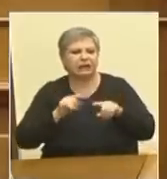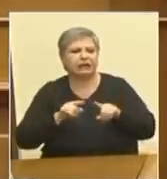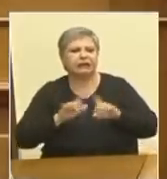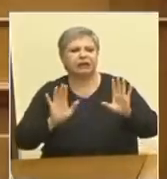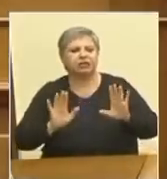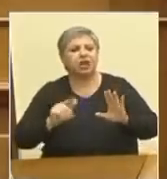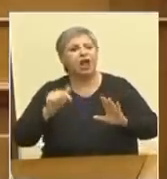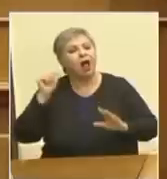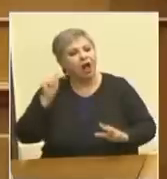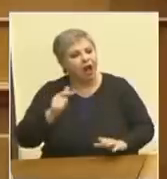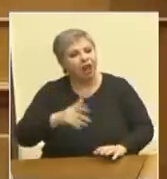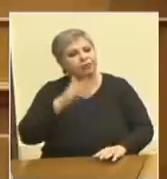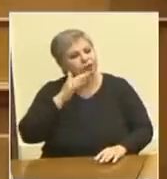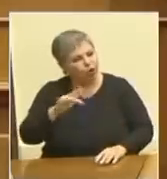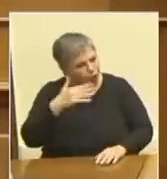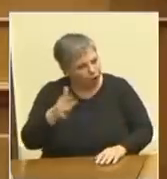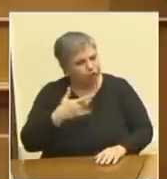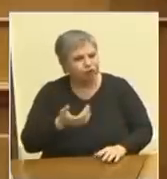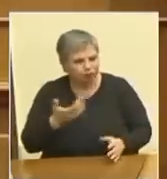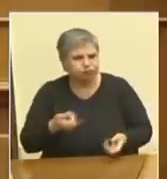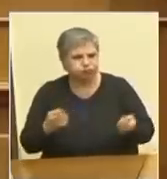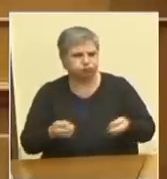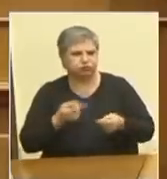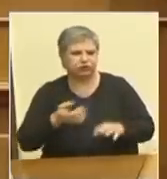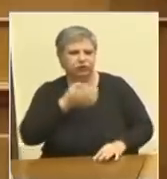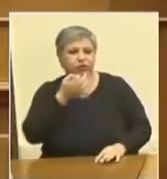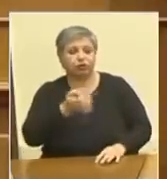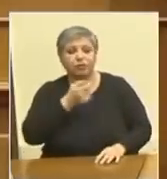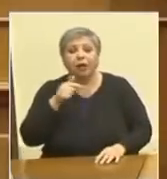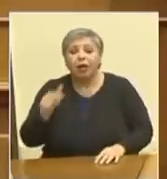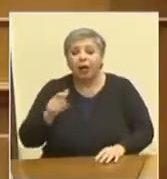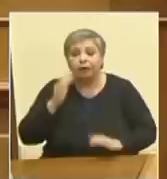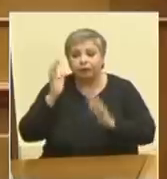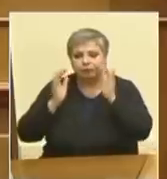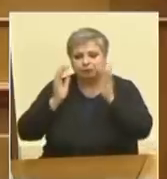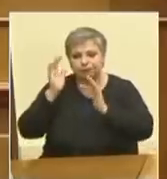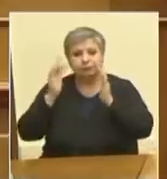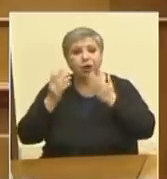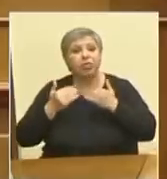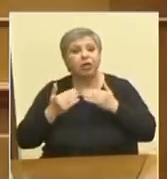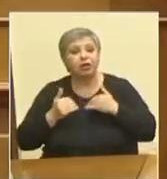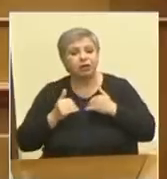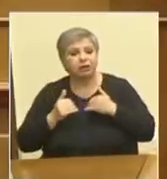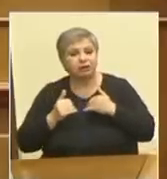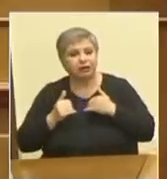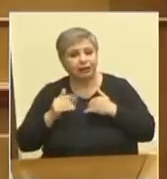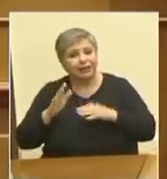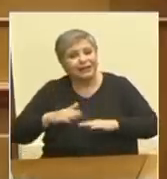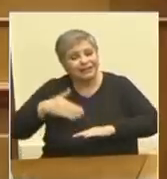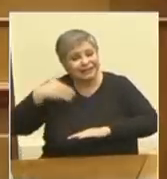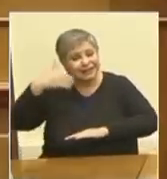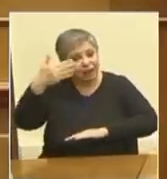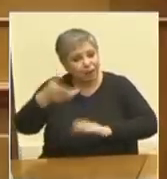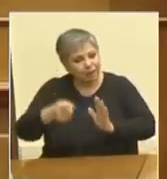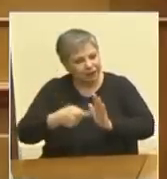σας προβληματίζει αυτό, κύριε Τσίπρα? Και όταν την επόμενη φορά θα μιλήσετε σε αυτό το